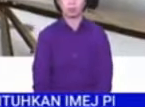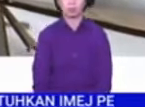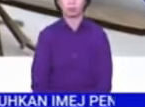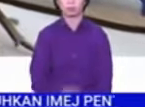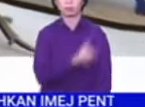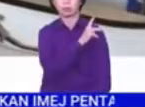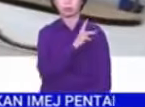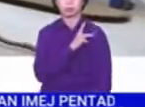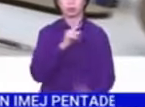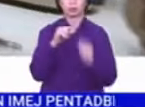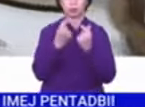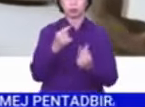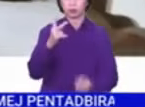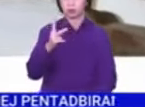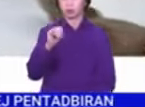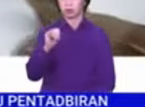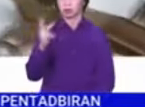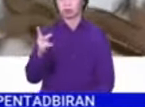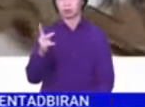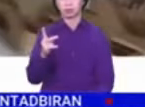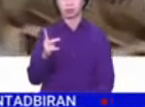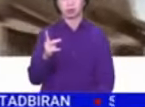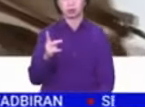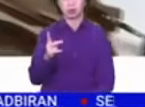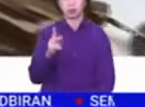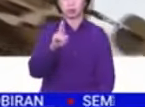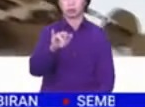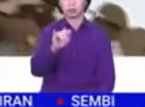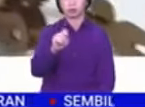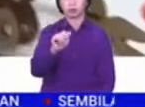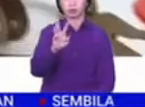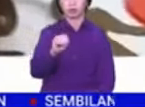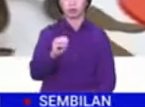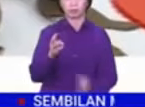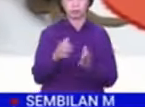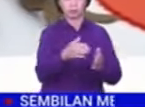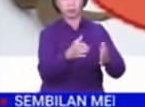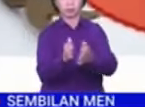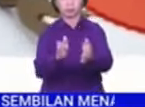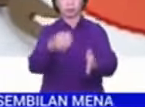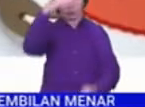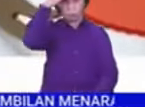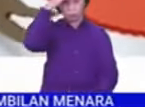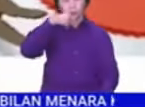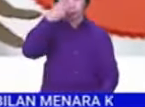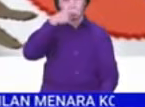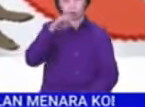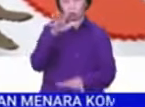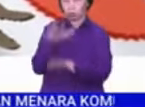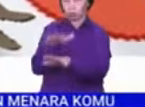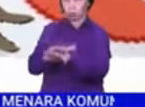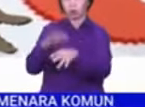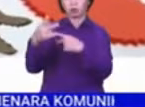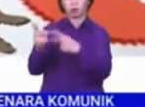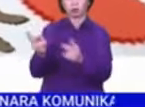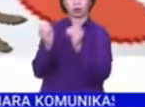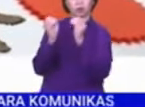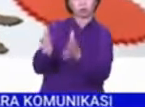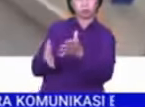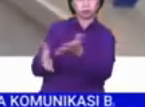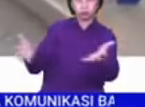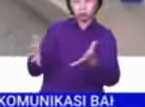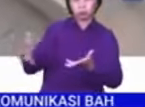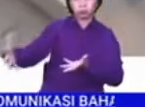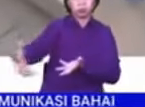hai ketuk kepulauan Kei Oke miss Oke miss you MP3 dangdut Siti Khodijah Ali as berkata lambatkan kotak tersebut